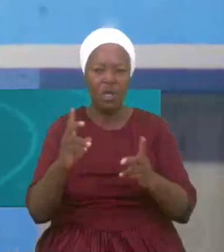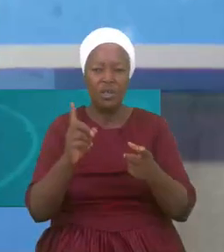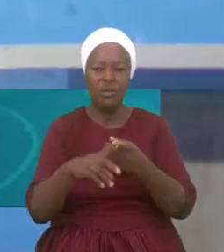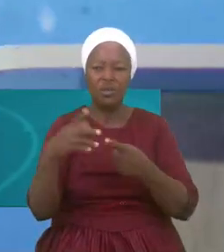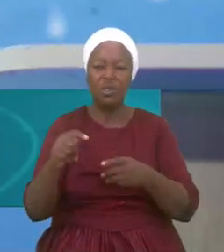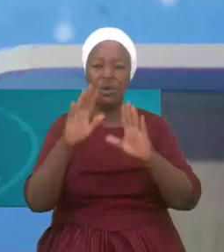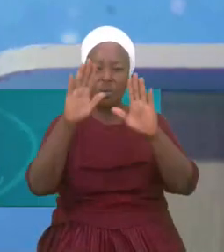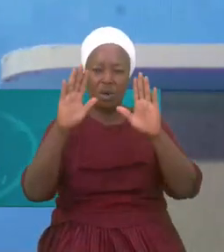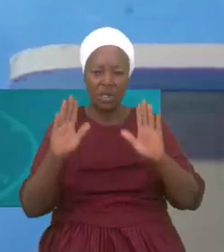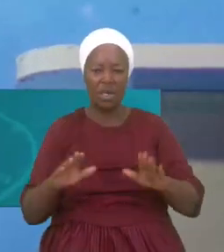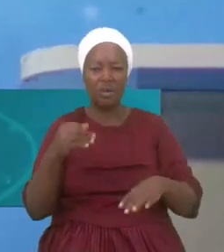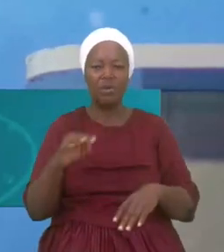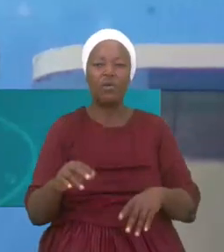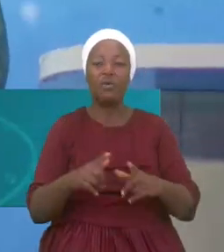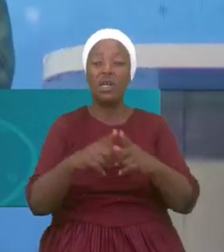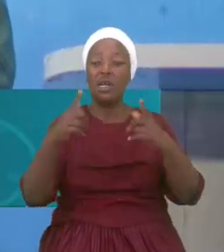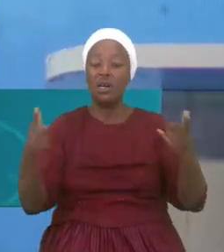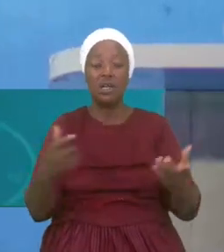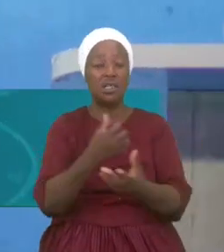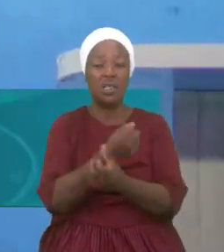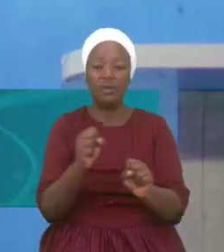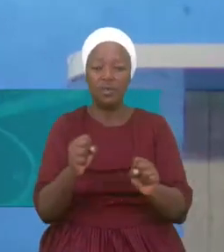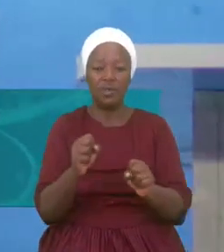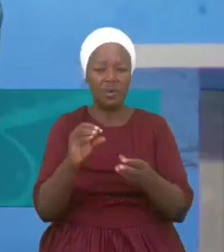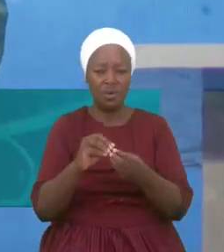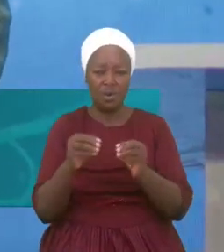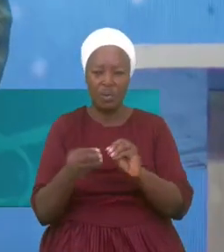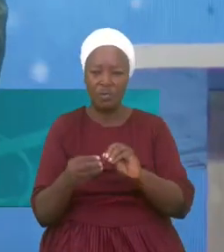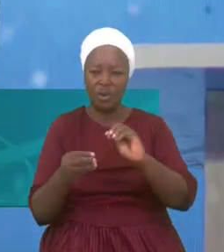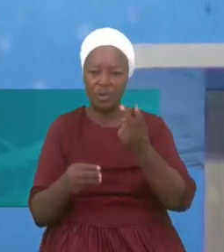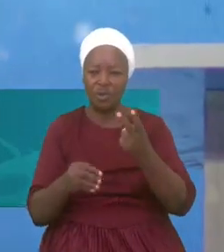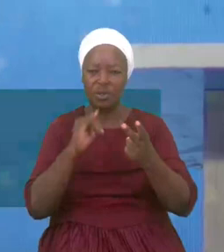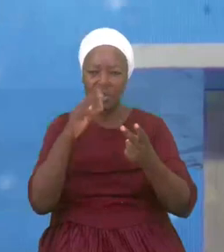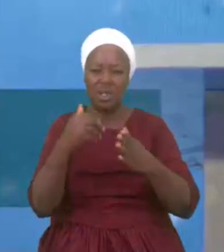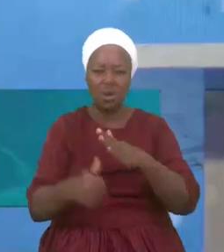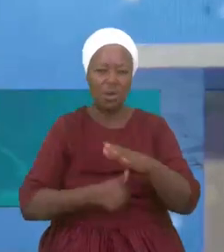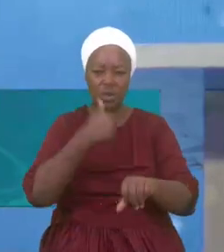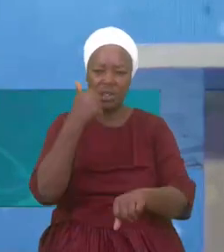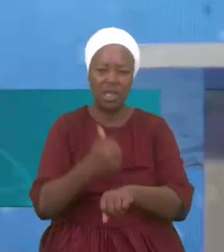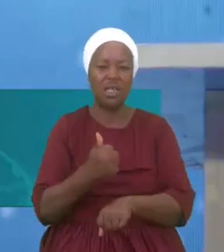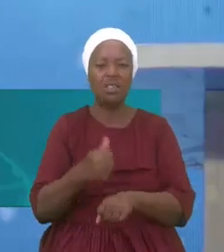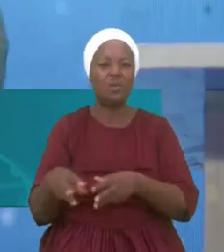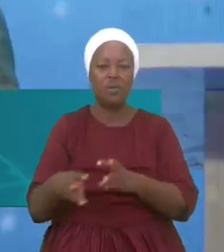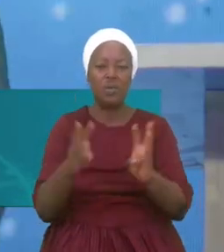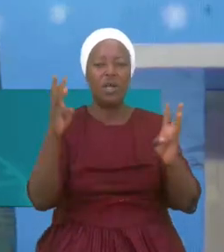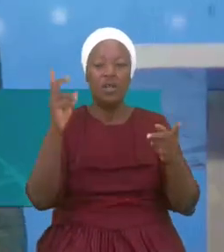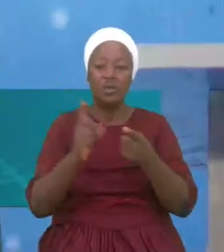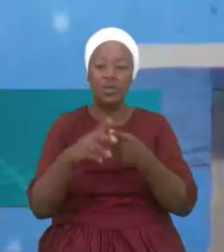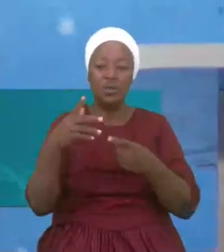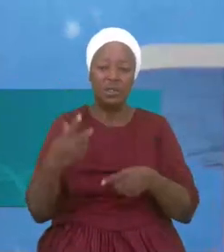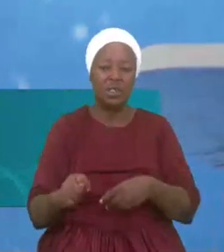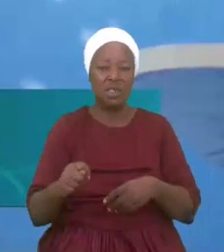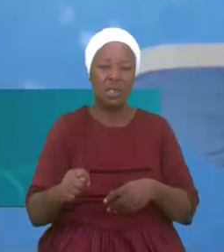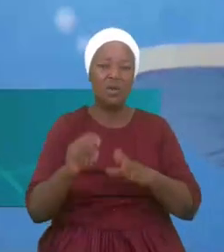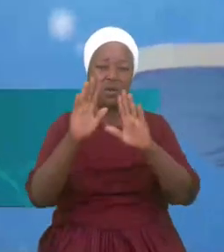numéro 1 c'est l'unique voit au prodige du grand salut l'unique voit au prodige